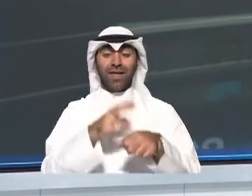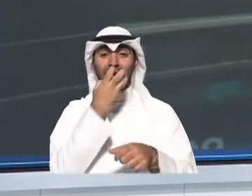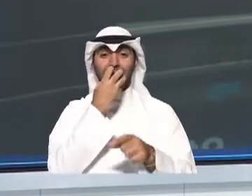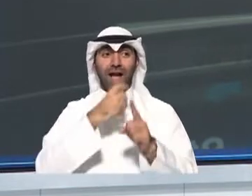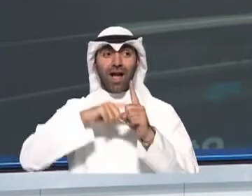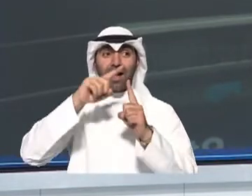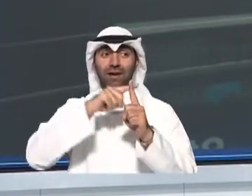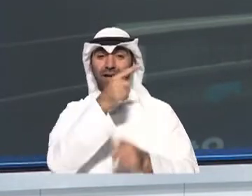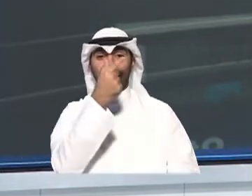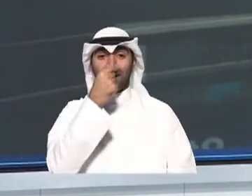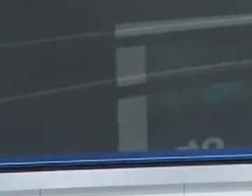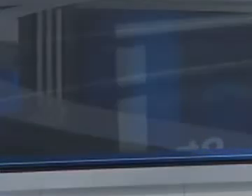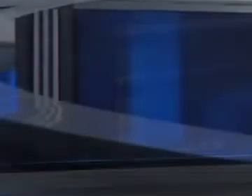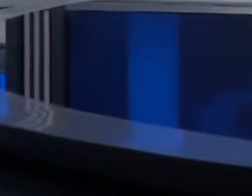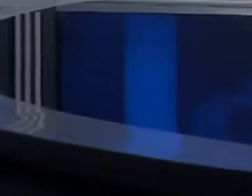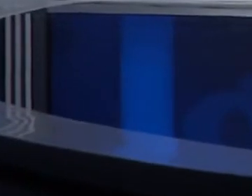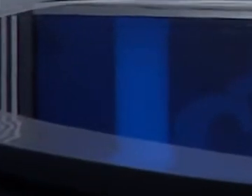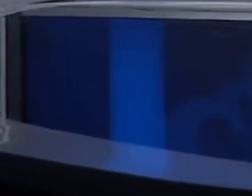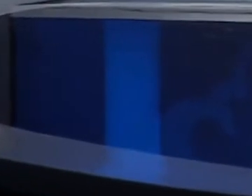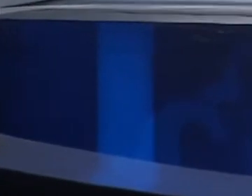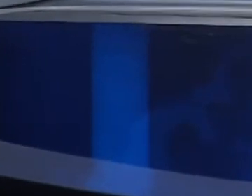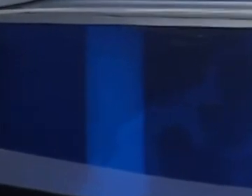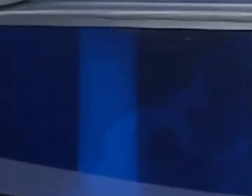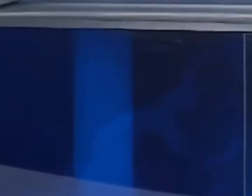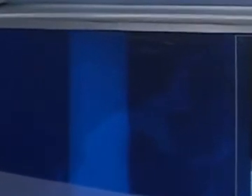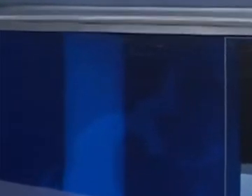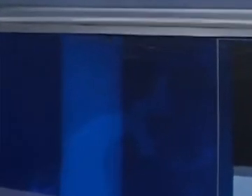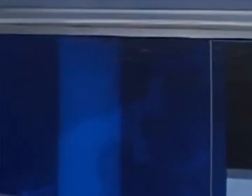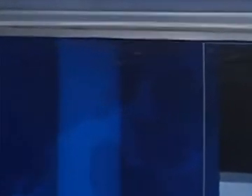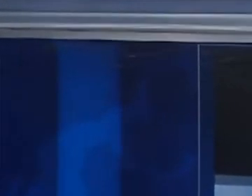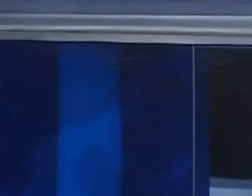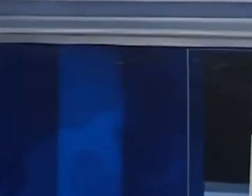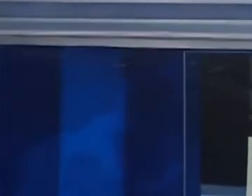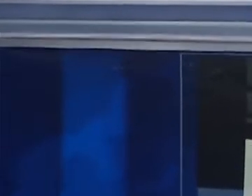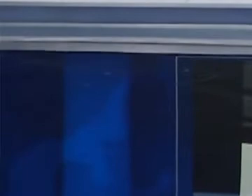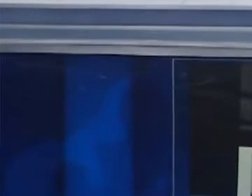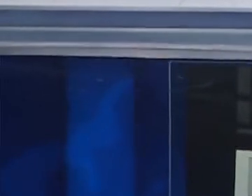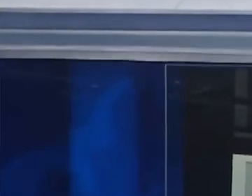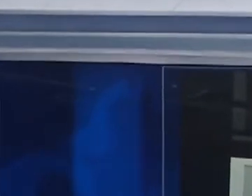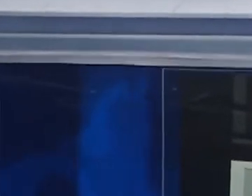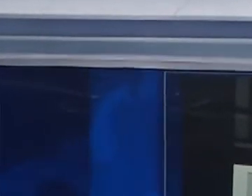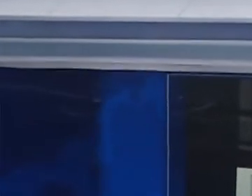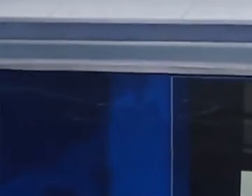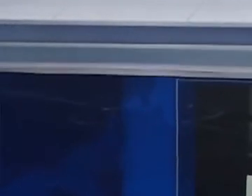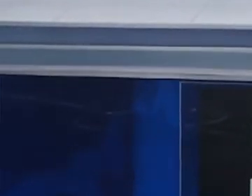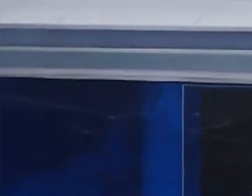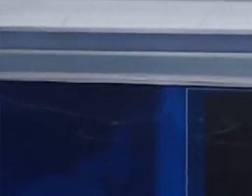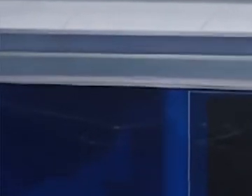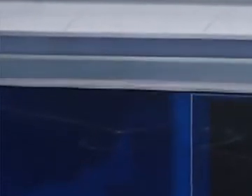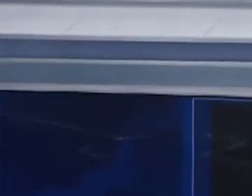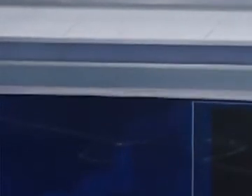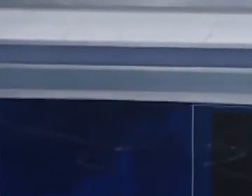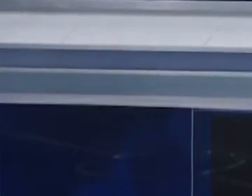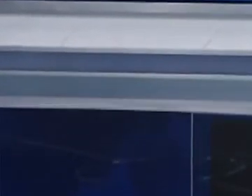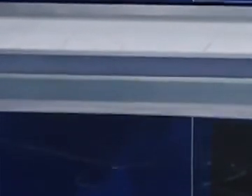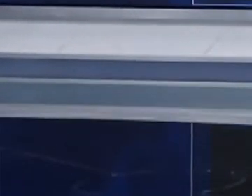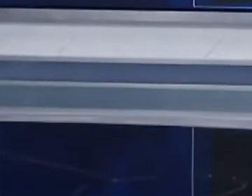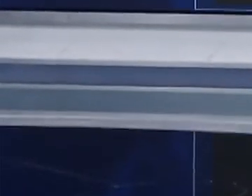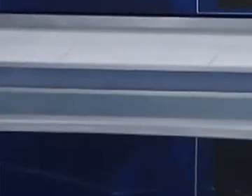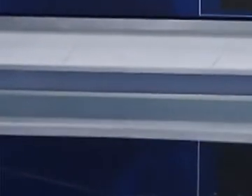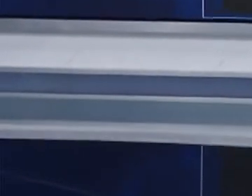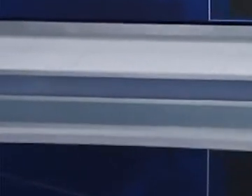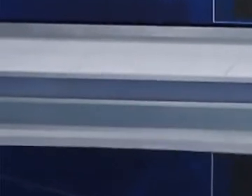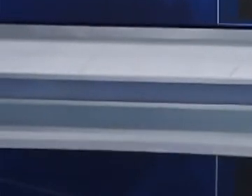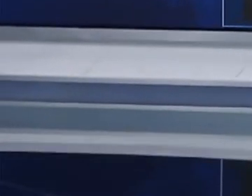مئوية. أعزائي المشاهدين، خلال هذا الأسبوع مثل ما ذكرنا أجواء راح تكون مغبرة على أغلب المناطق، لذلك اللي يعانون من أمراض